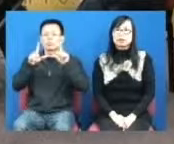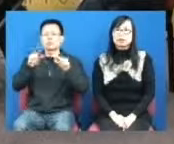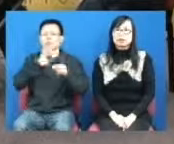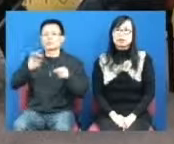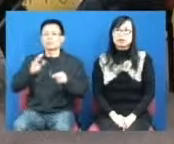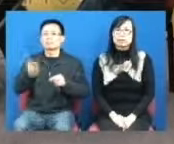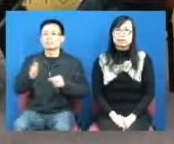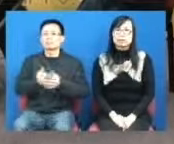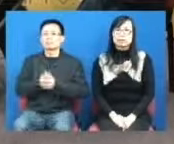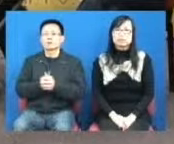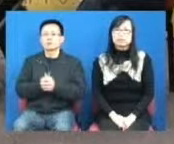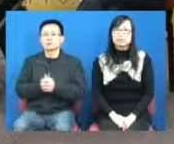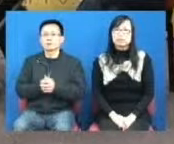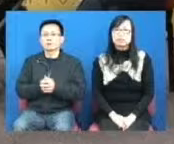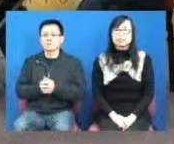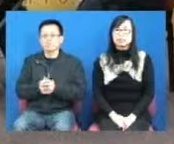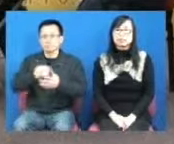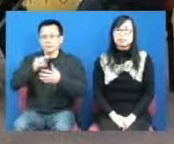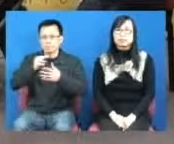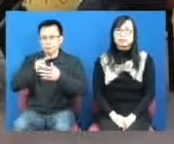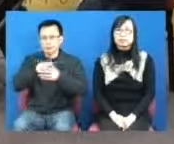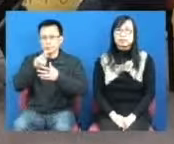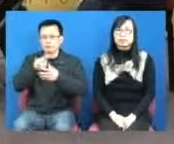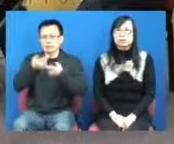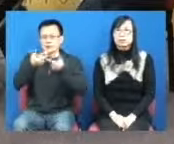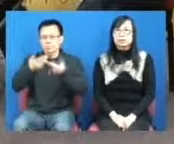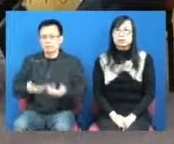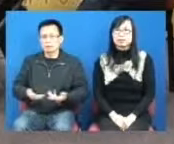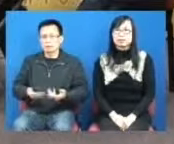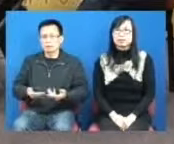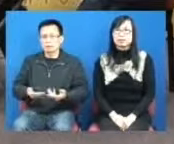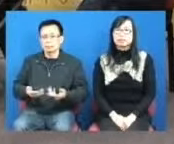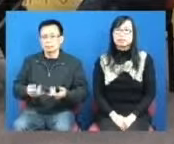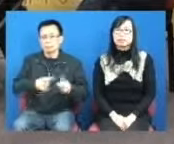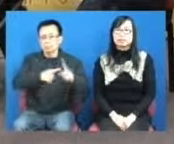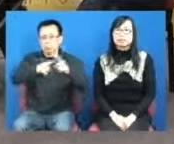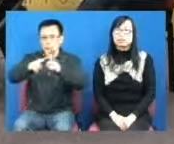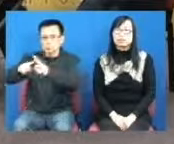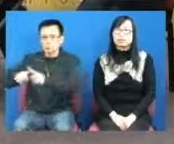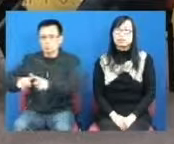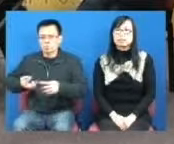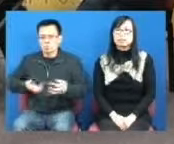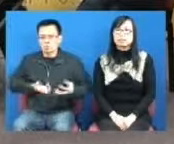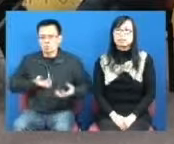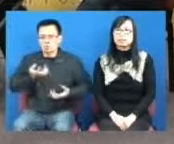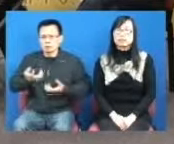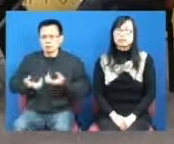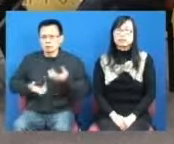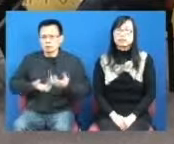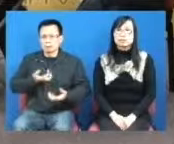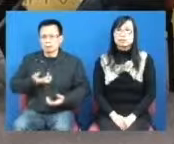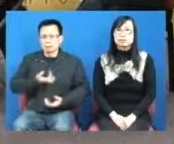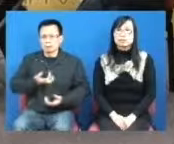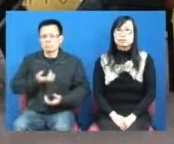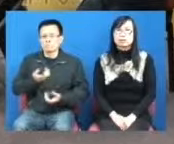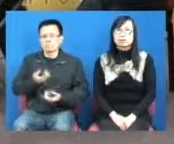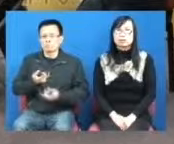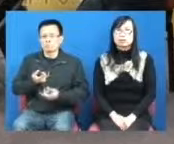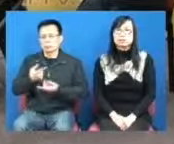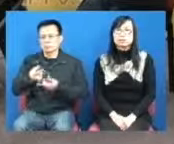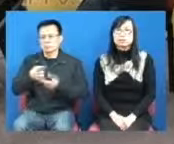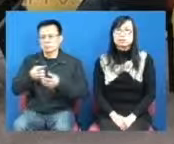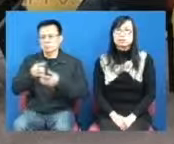的令到我想這次大家那個火那個靈的地方就是這